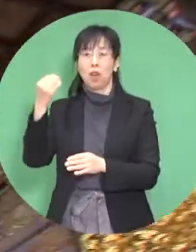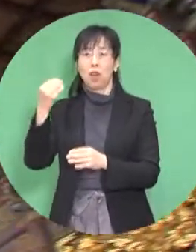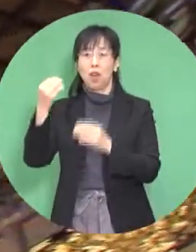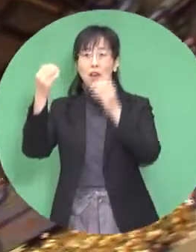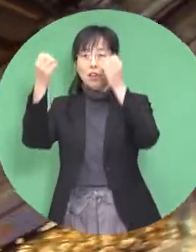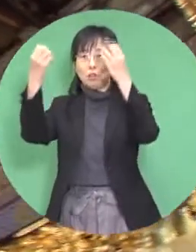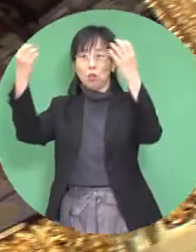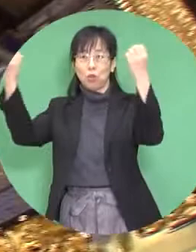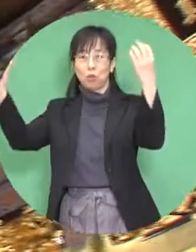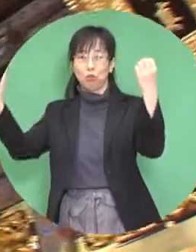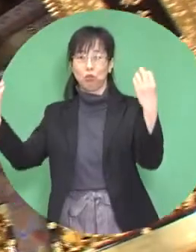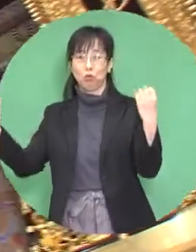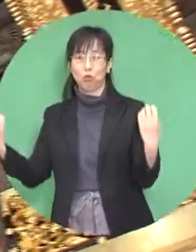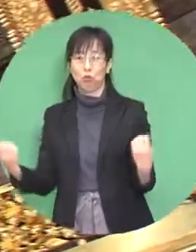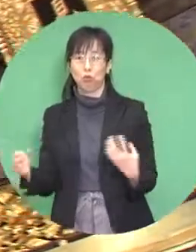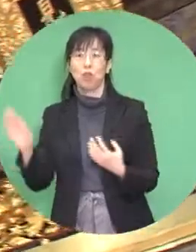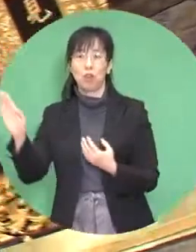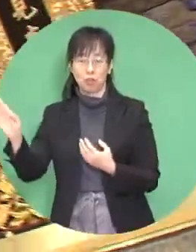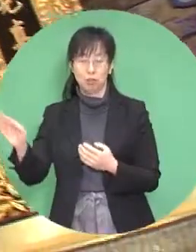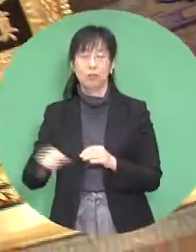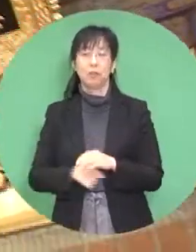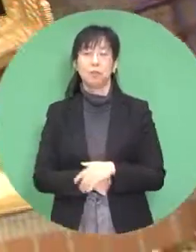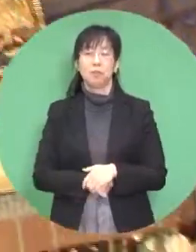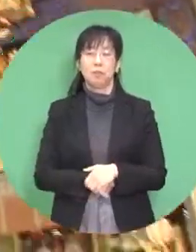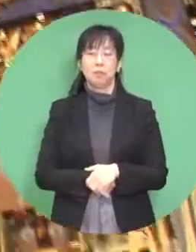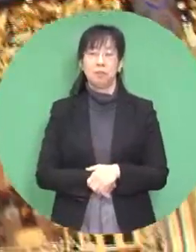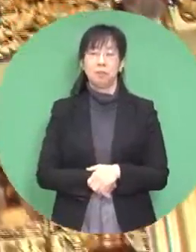飾で彩られております。